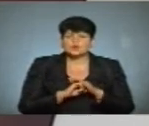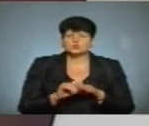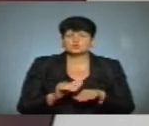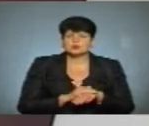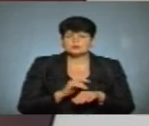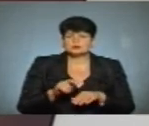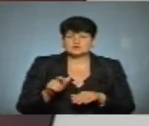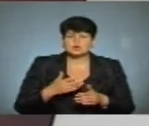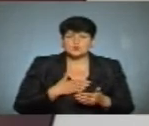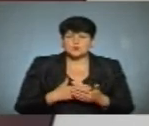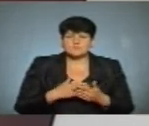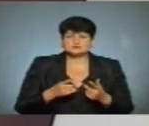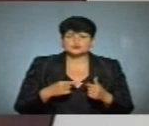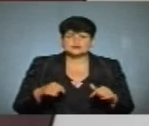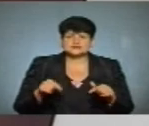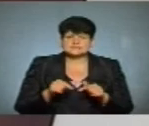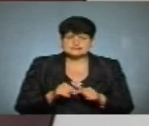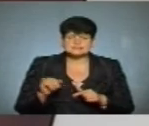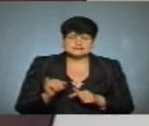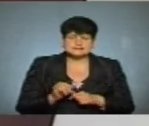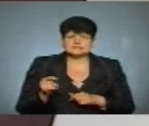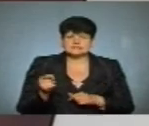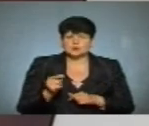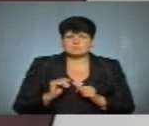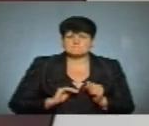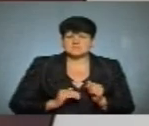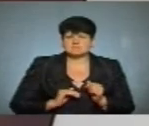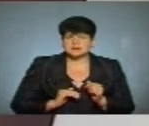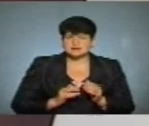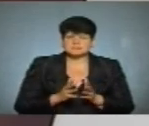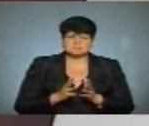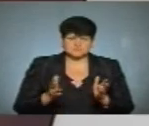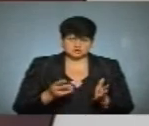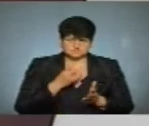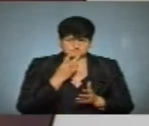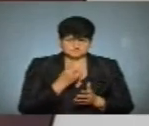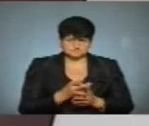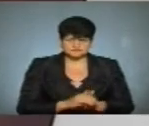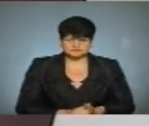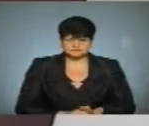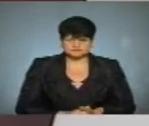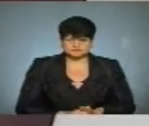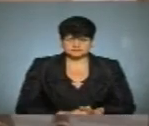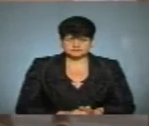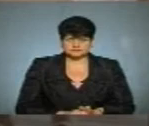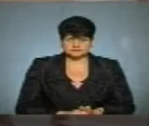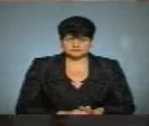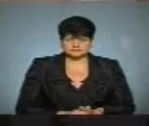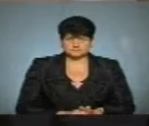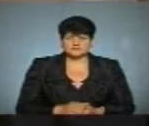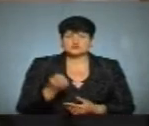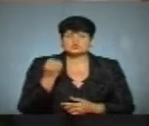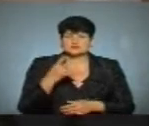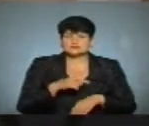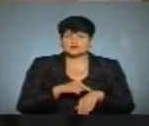людей» громадської організації «Наснага» та тернопільський підприємець. Більше про акцію розповість Ірина Терлюк.